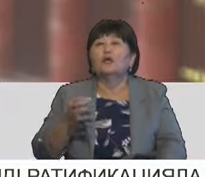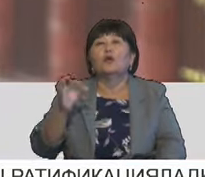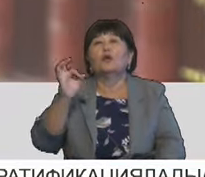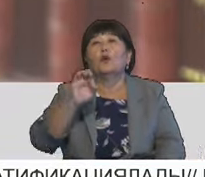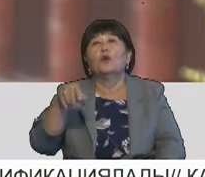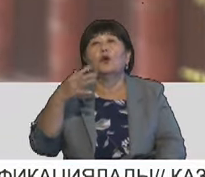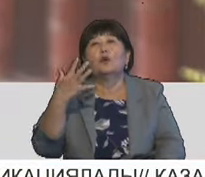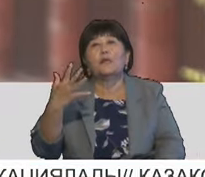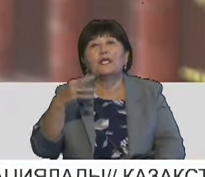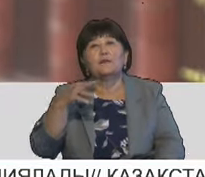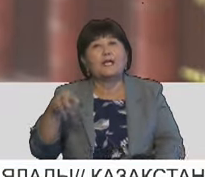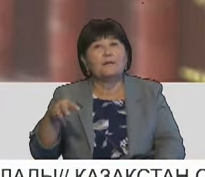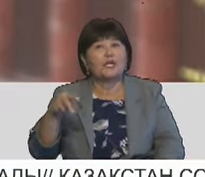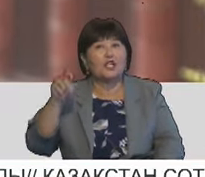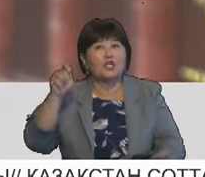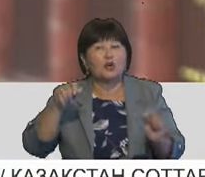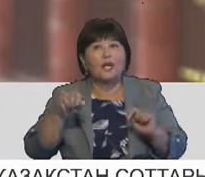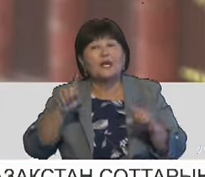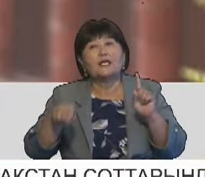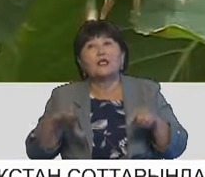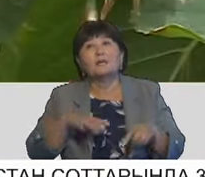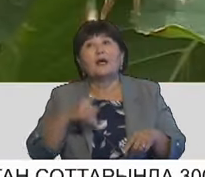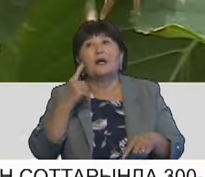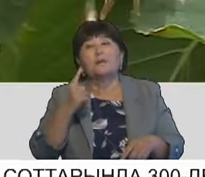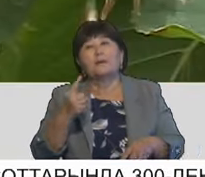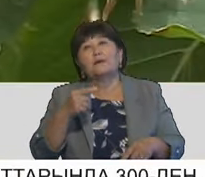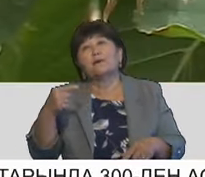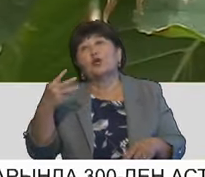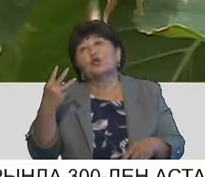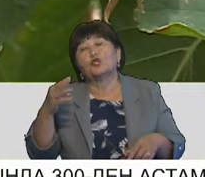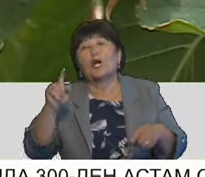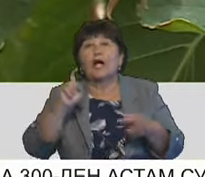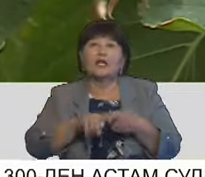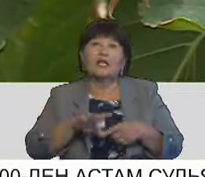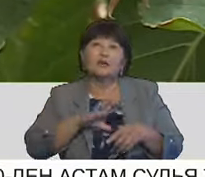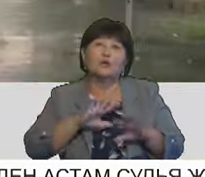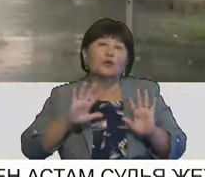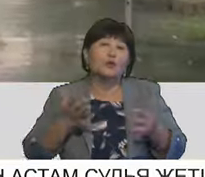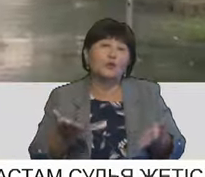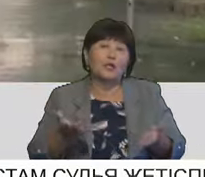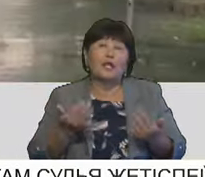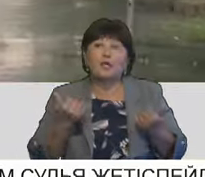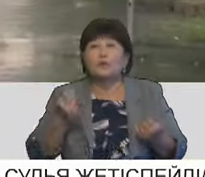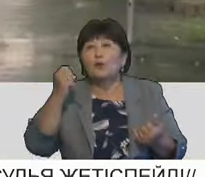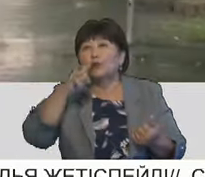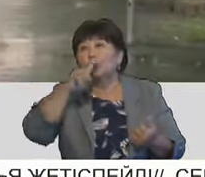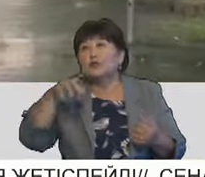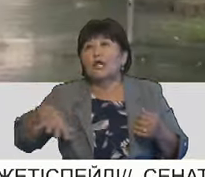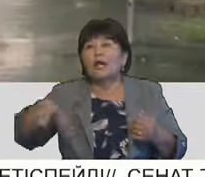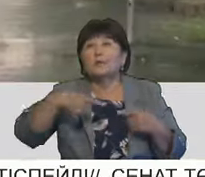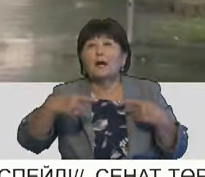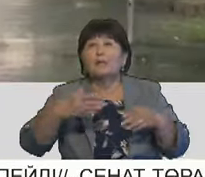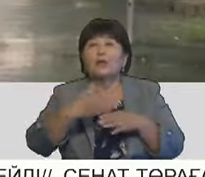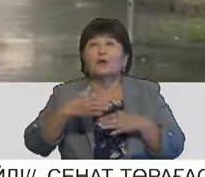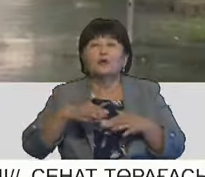0-5 миллилитр жауы мүмкін, кейбір кездері 1-3 аралығында болуы мүмкін. Бүгін түске дейін де аймақтың біраз